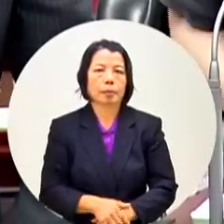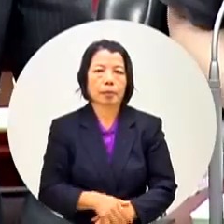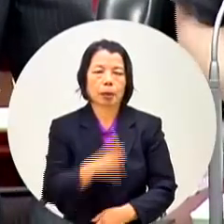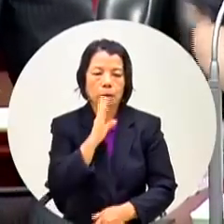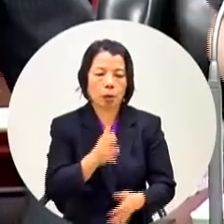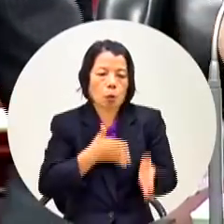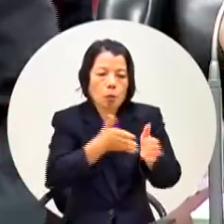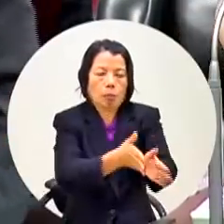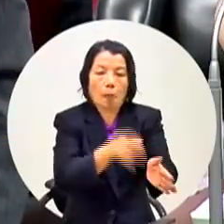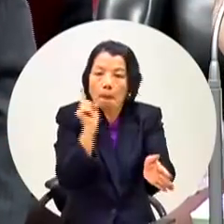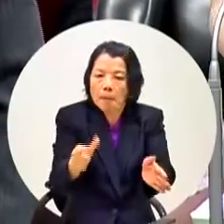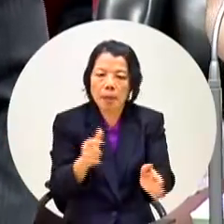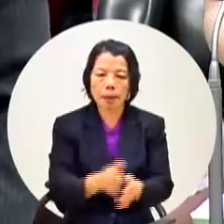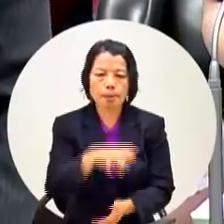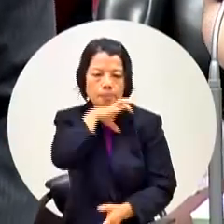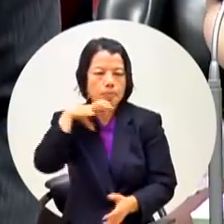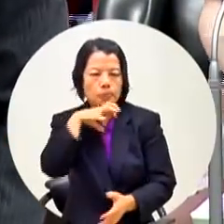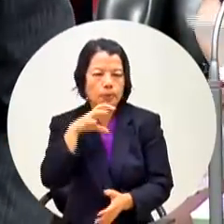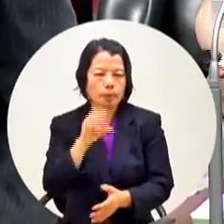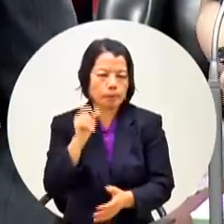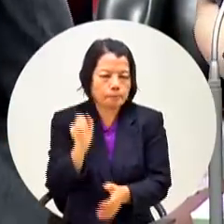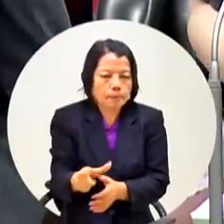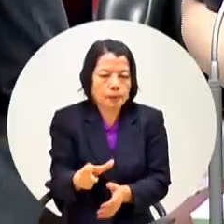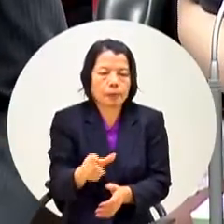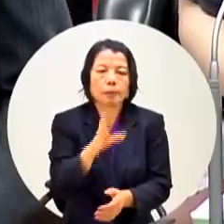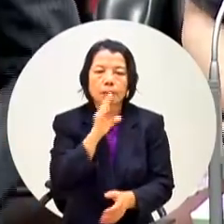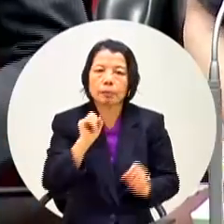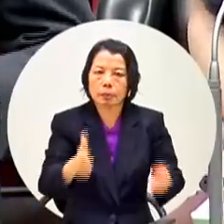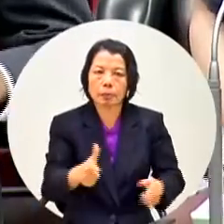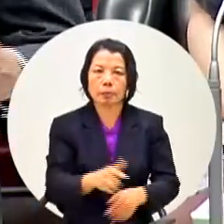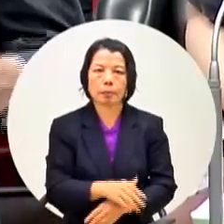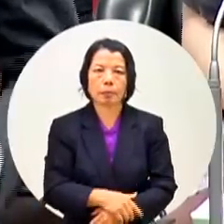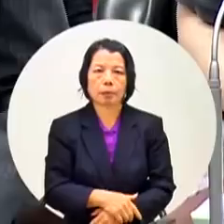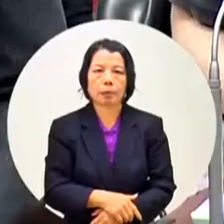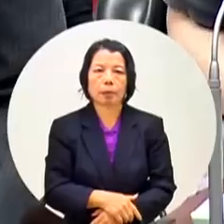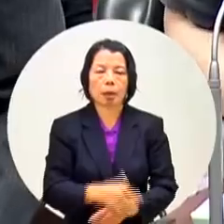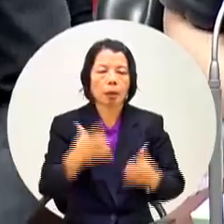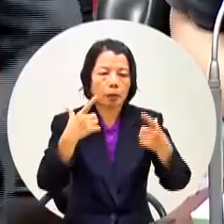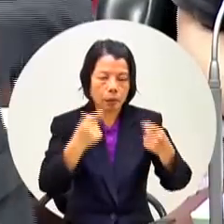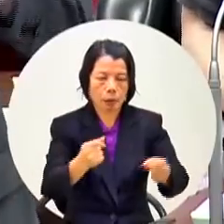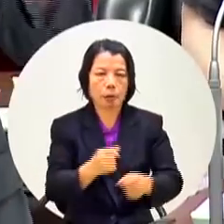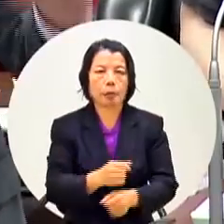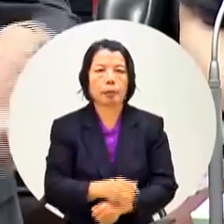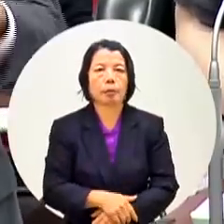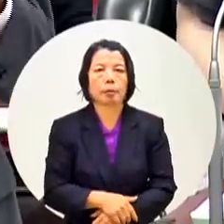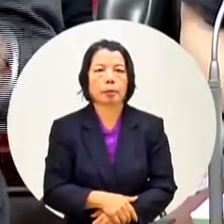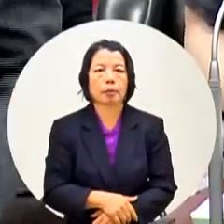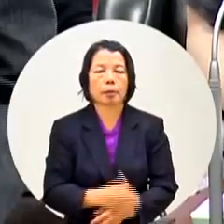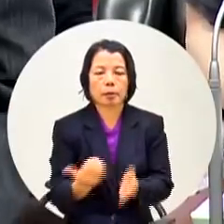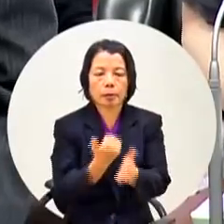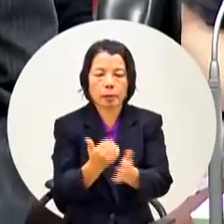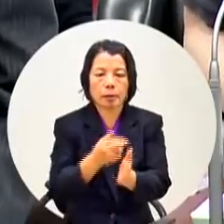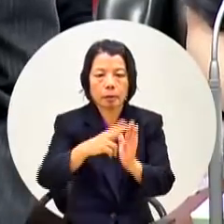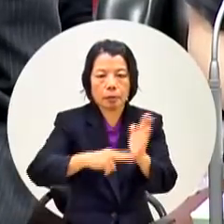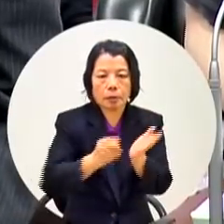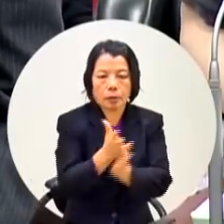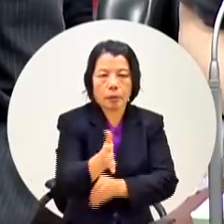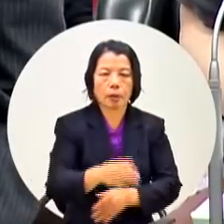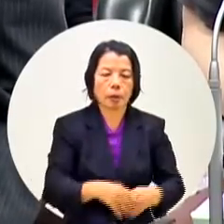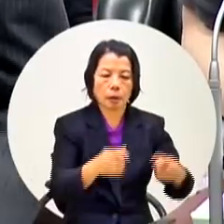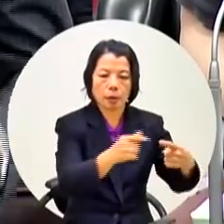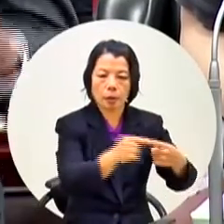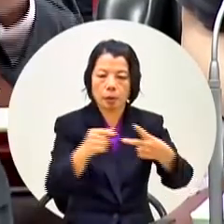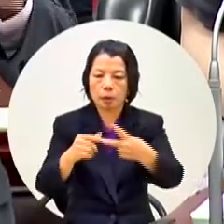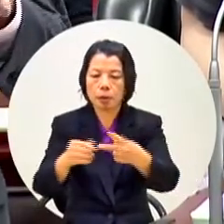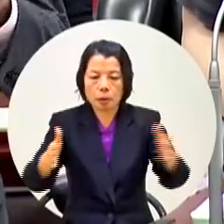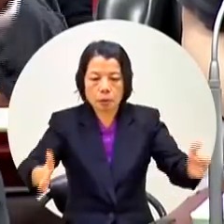答？ 哦，是这样的，啊。原本如果刚刚讲过，如果一二阶要整个都形成一环的话，当时规